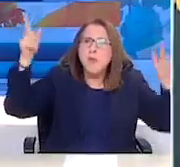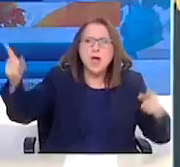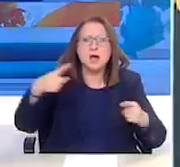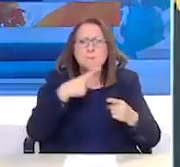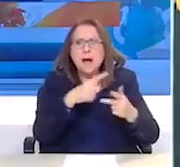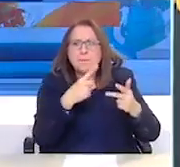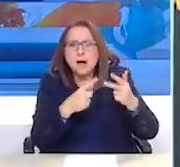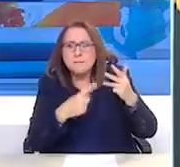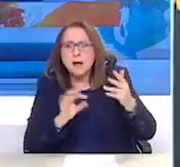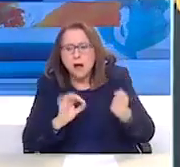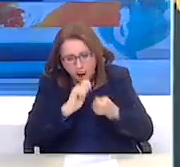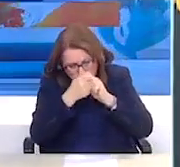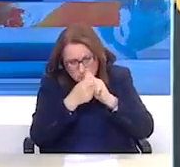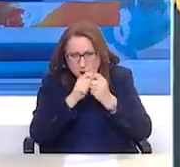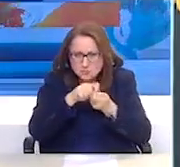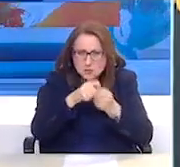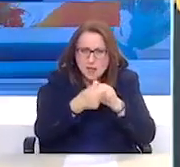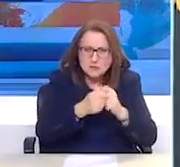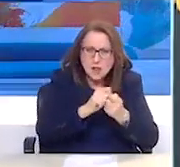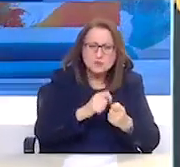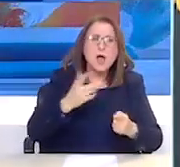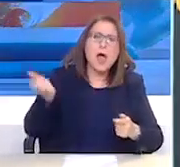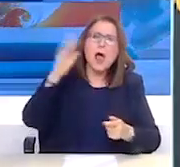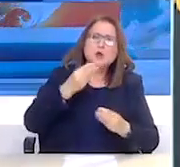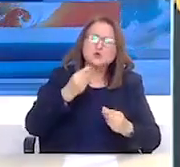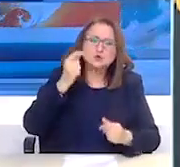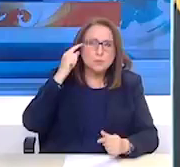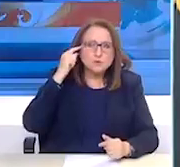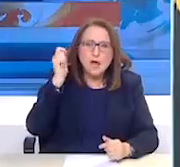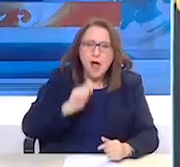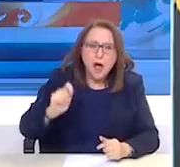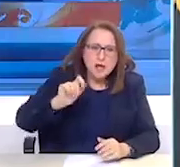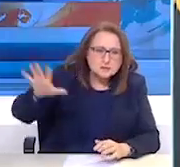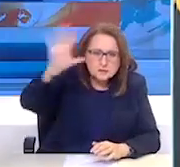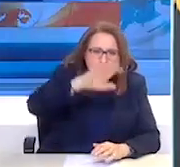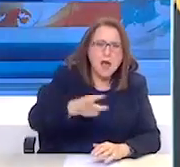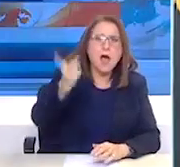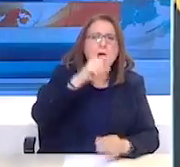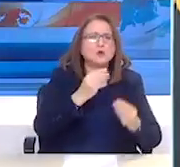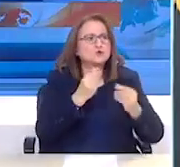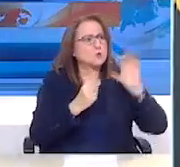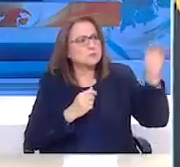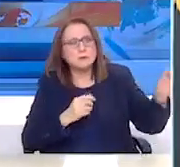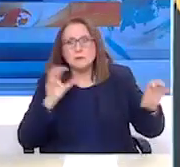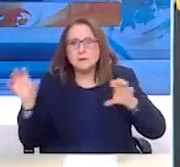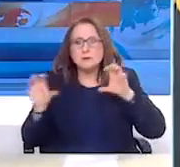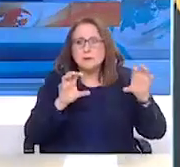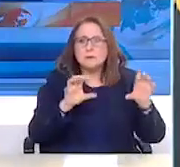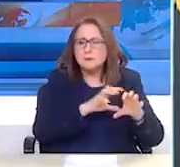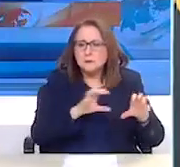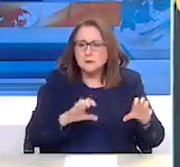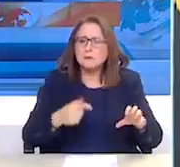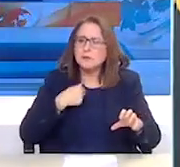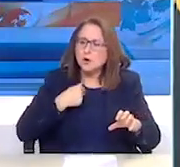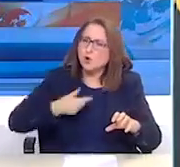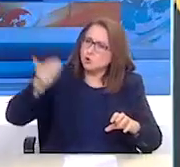γρήπης κυκλοφορούν στην Αποανατολή, στην Ασία και σε διάφορα άλλα μέρη του κόσμου. Και σε αυτούς είχε δοθεί προτεραιότητα. Στα πλαίσια αυτά και